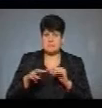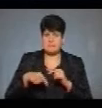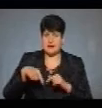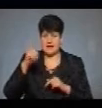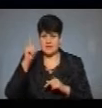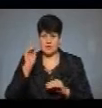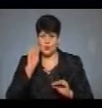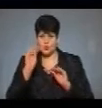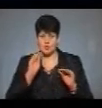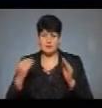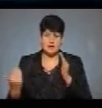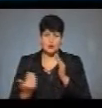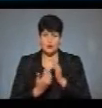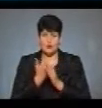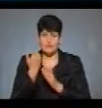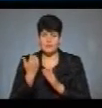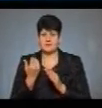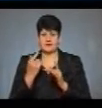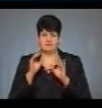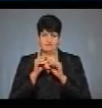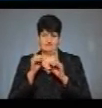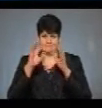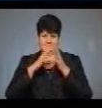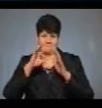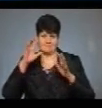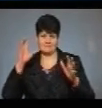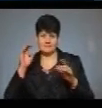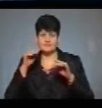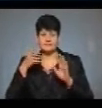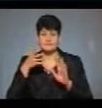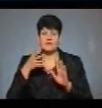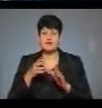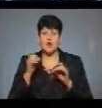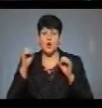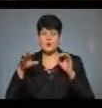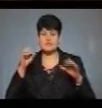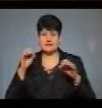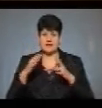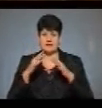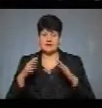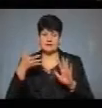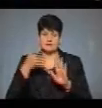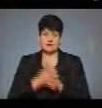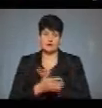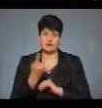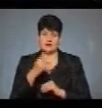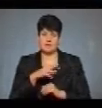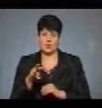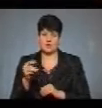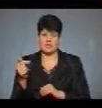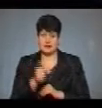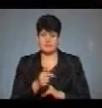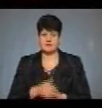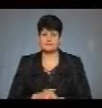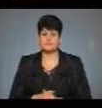її оздобили новими гілками та оновили ілюмінацію. На освітлення ялинки та центральних вулиць міста витратили понад 1 мільйон гривень,